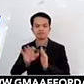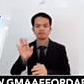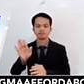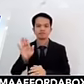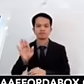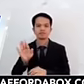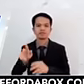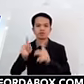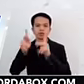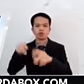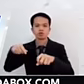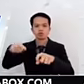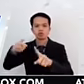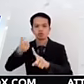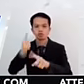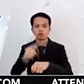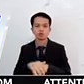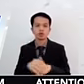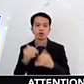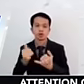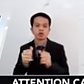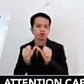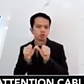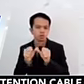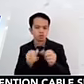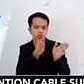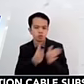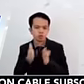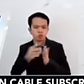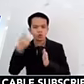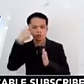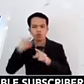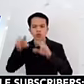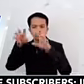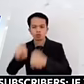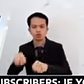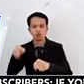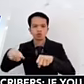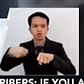gunman. Patuloy ang follow-up operation para madakip ang gunman at ang katandem niya.